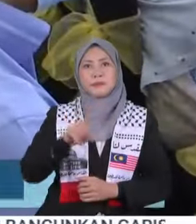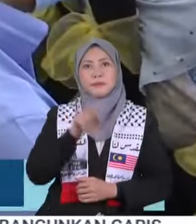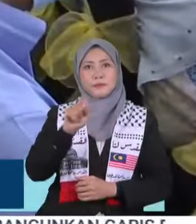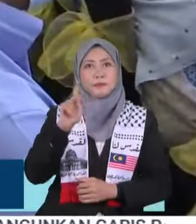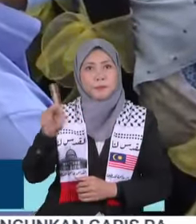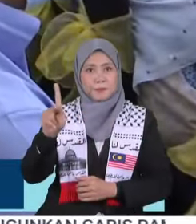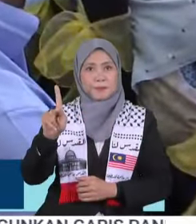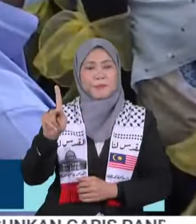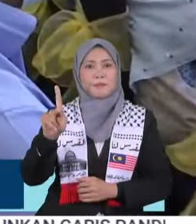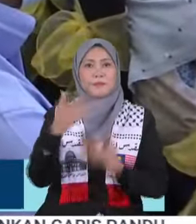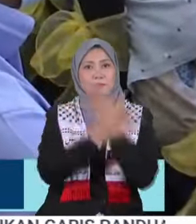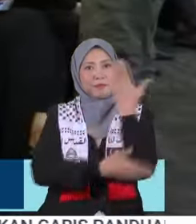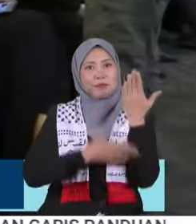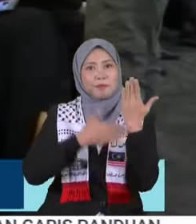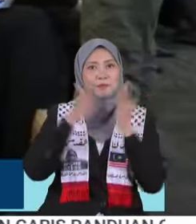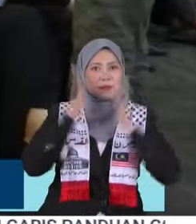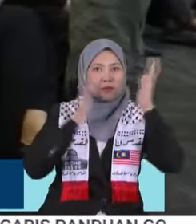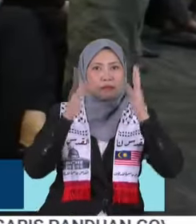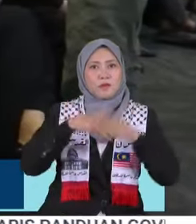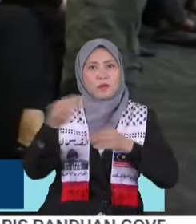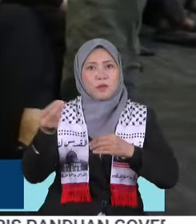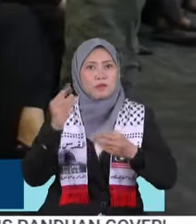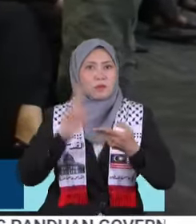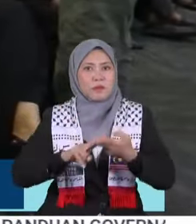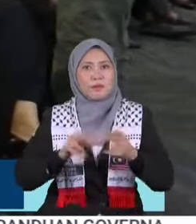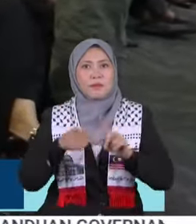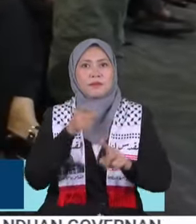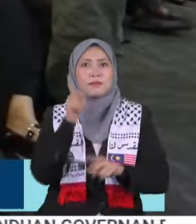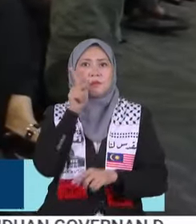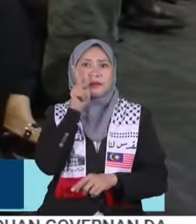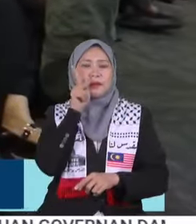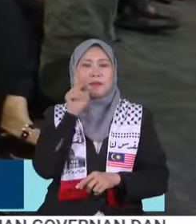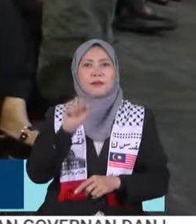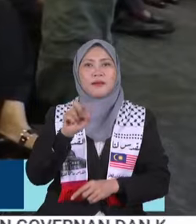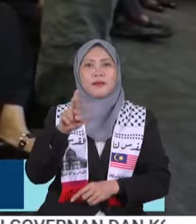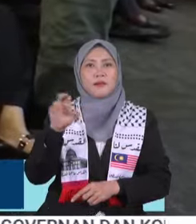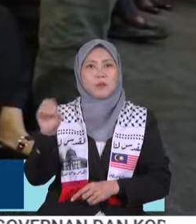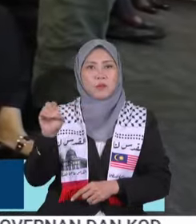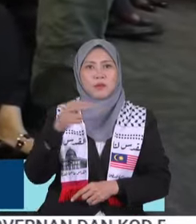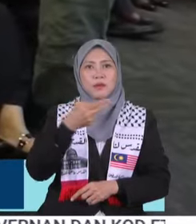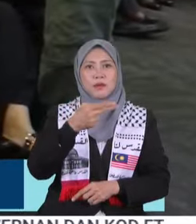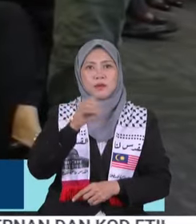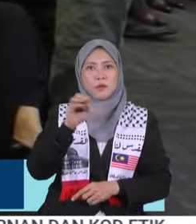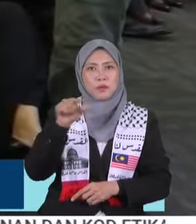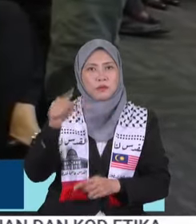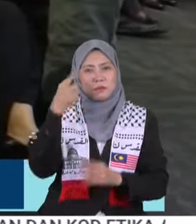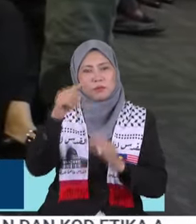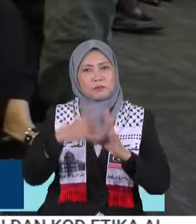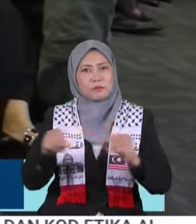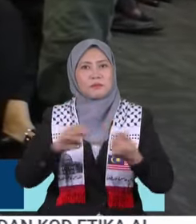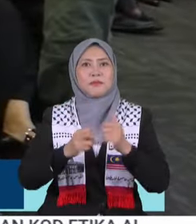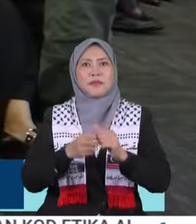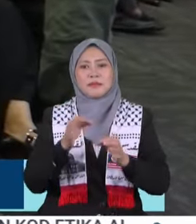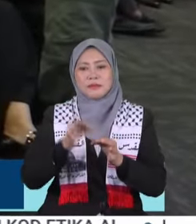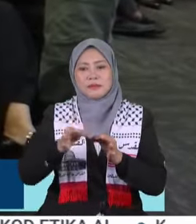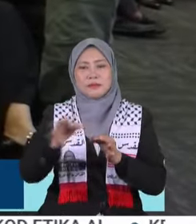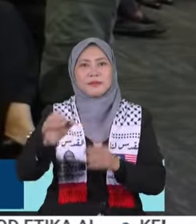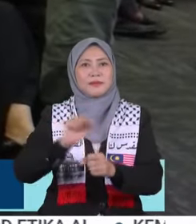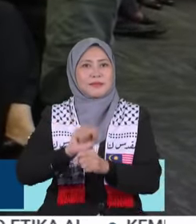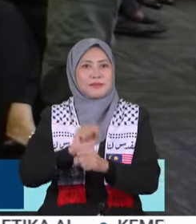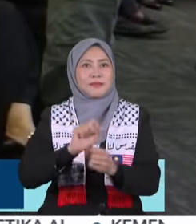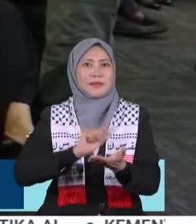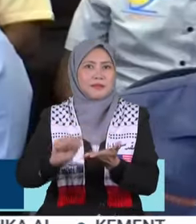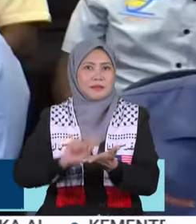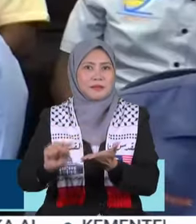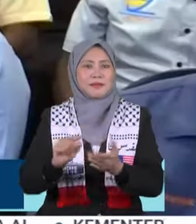Jabatan Tenaga Kerja Semenanjung Malaysia mengeluarkan notis kepada Kedah Agro Holdings Berhad untuk segera menyelesaikan tunggakan gaji